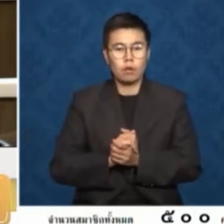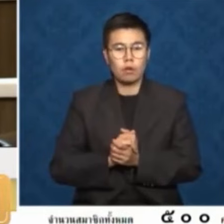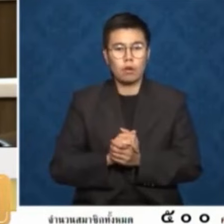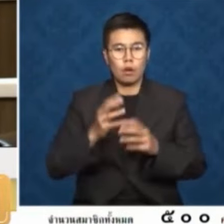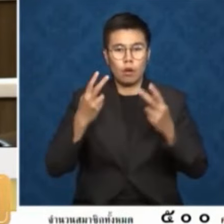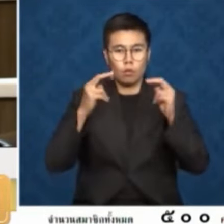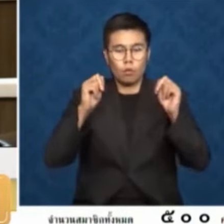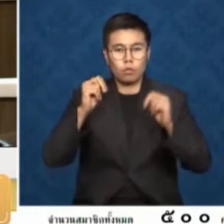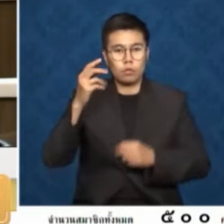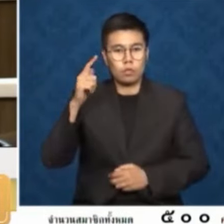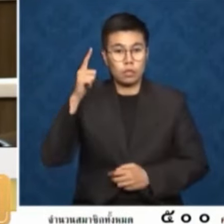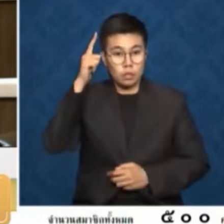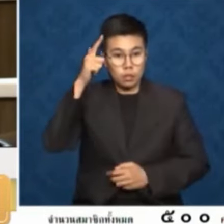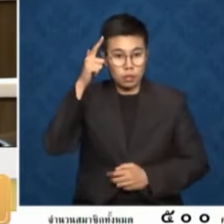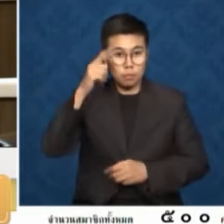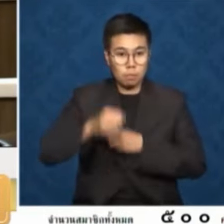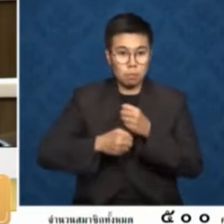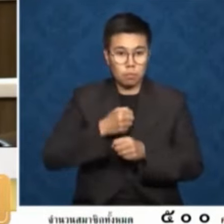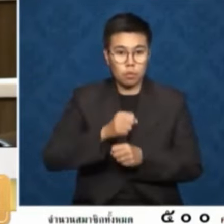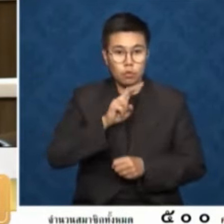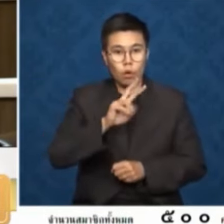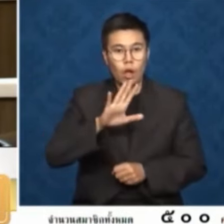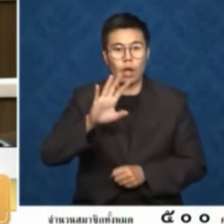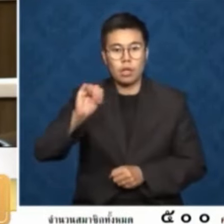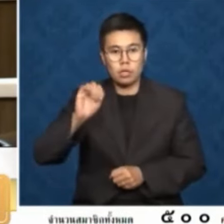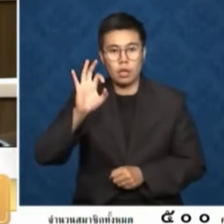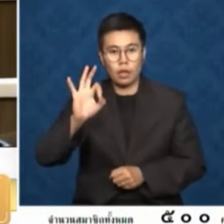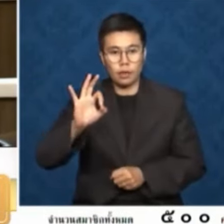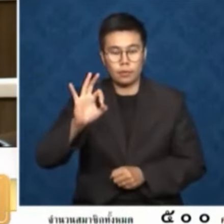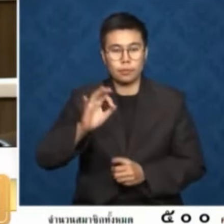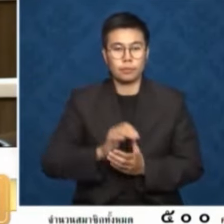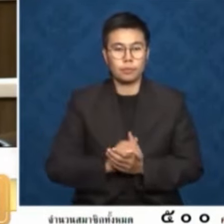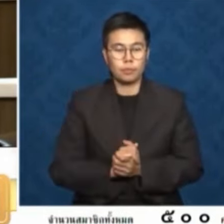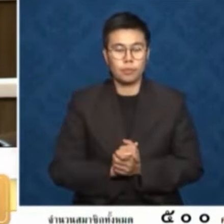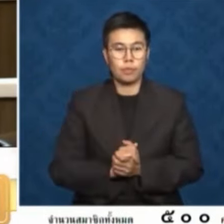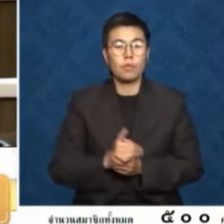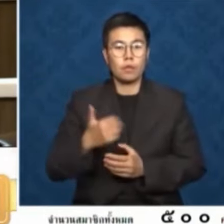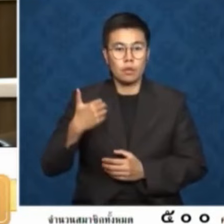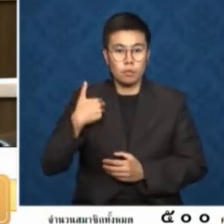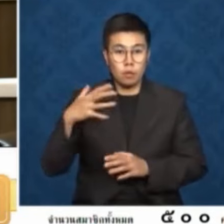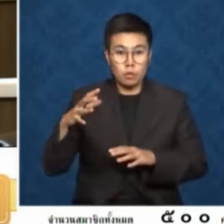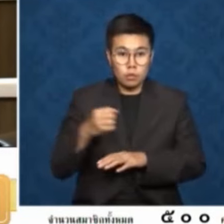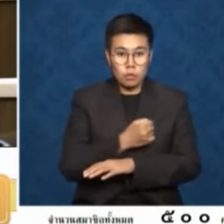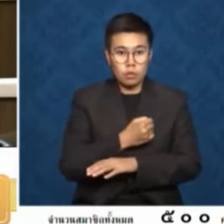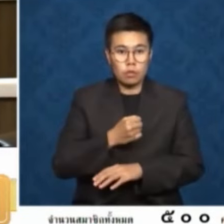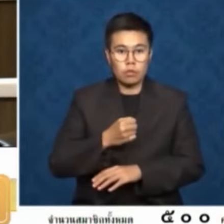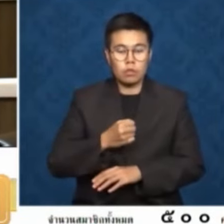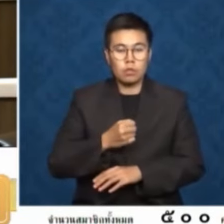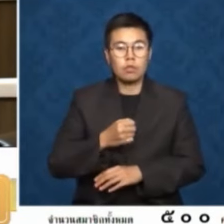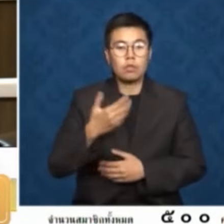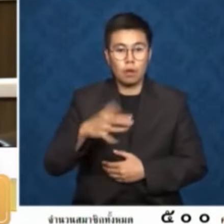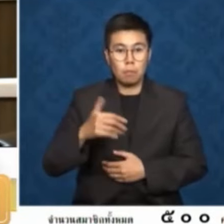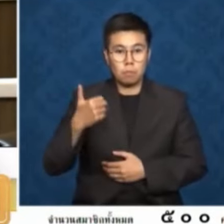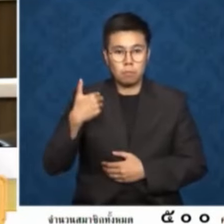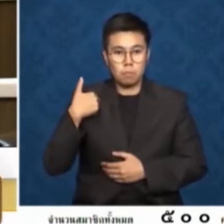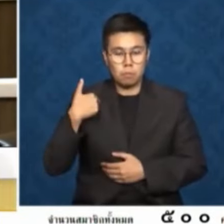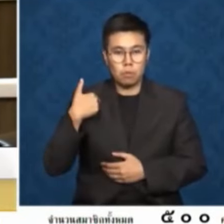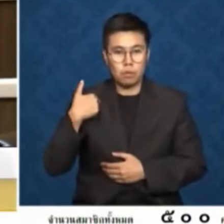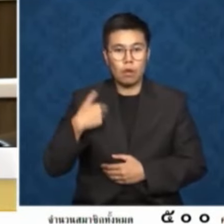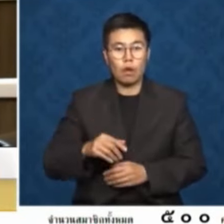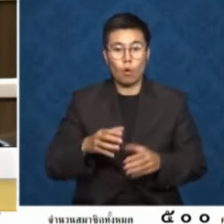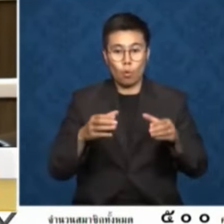ตรเมื่อปี2549ครับท่านประธานครับทั้งการยึดอำนาจการปกครองจากรัฐบาลทั้งมีการยุบพรรคการเมื